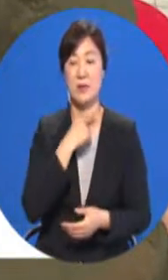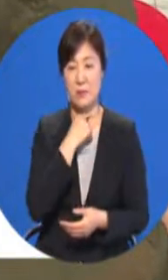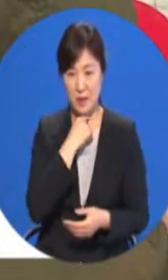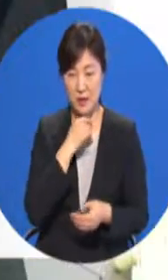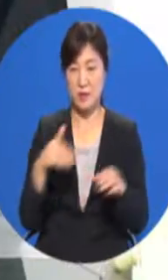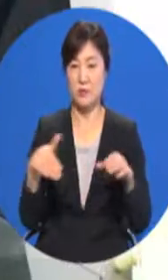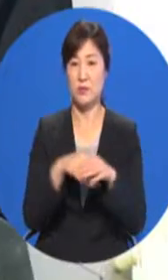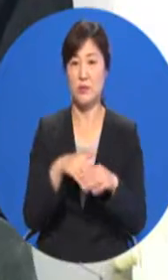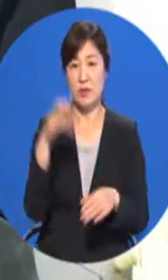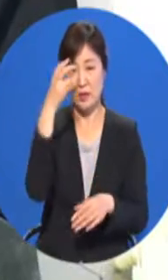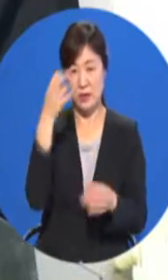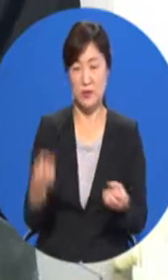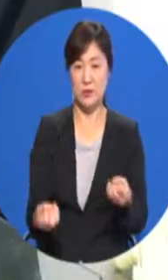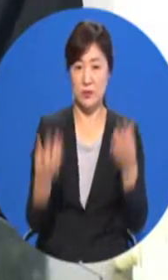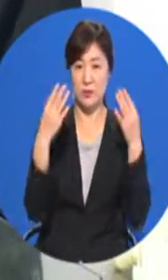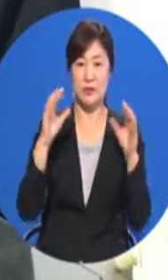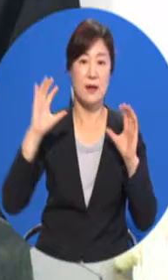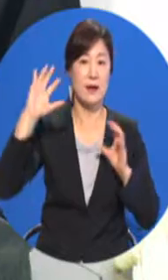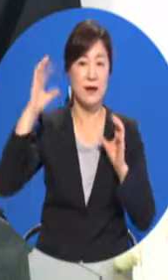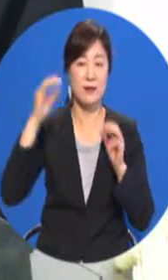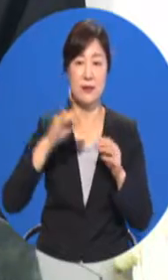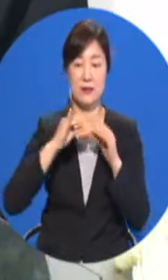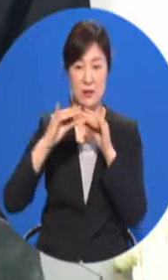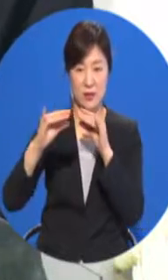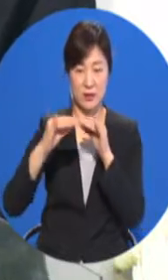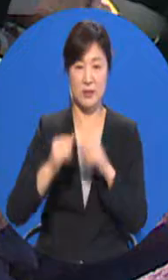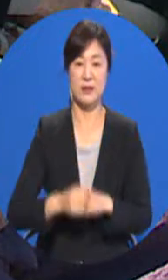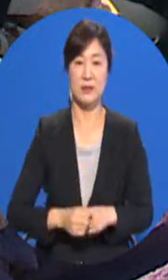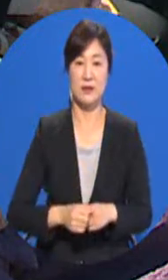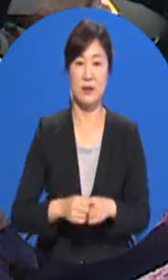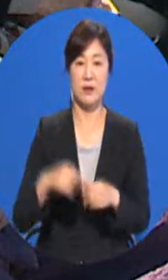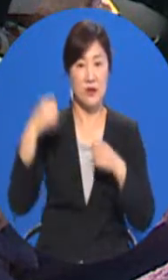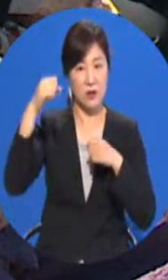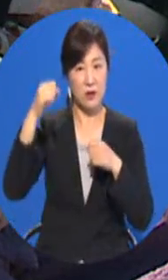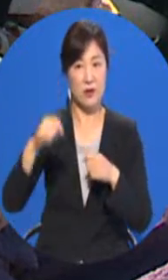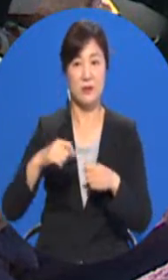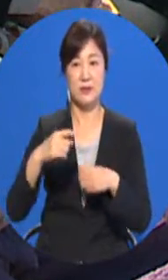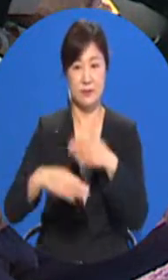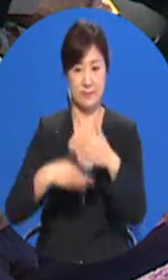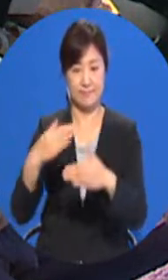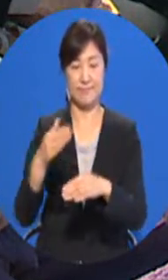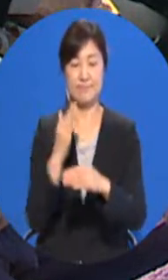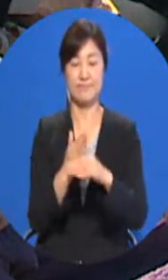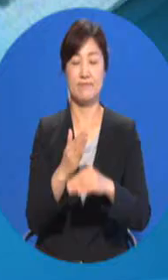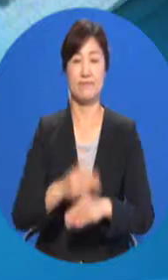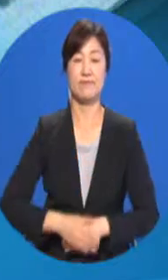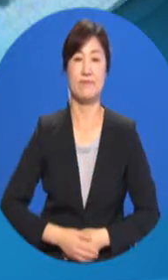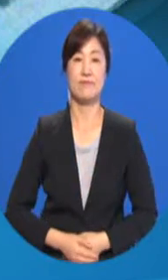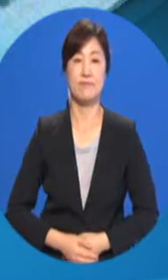있으며 지역 아동들의 플루트 연주, 밴드 공연 등도 이어질 예정입니다.